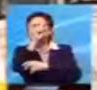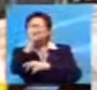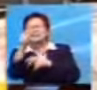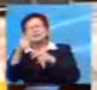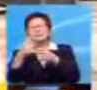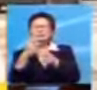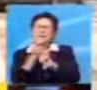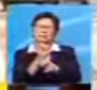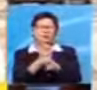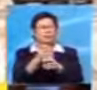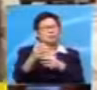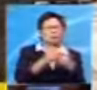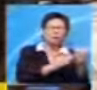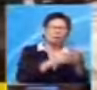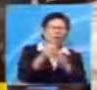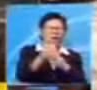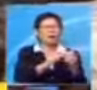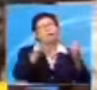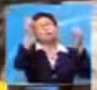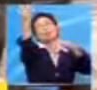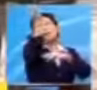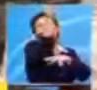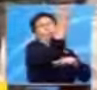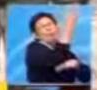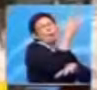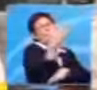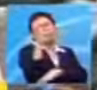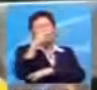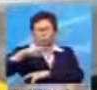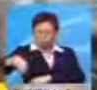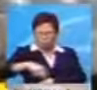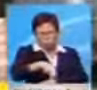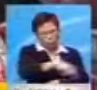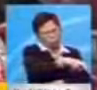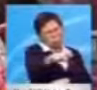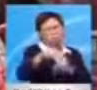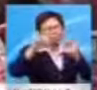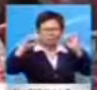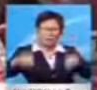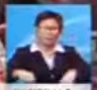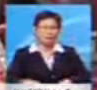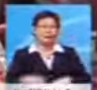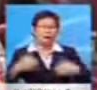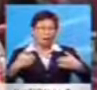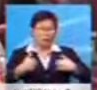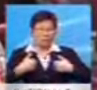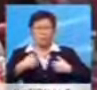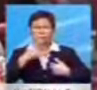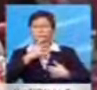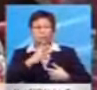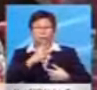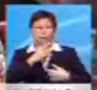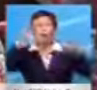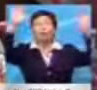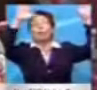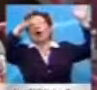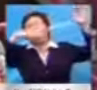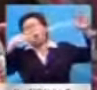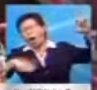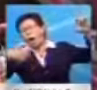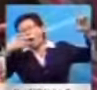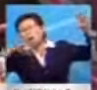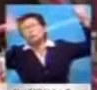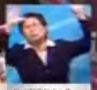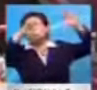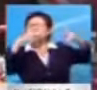cany because ofes and around ada juga yang menyifatkan cuaca panas ketika